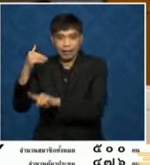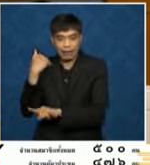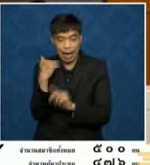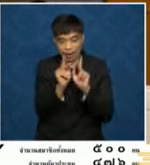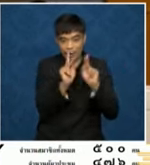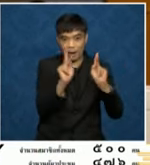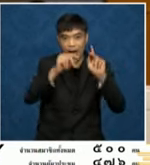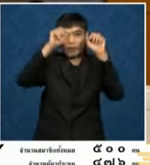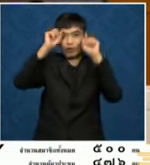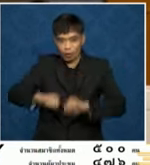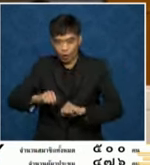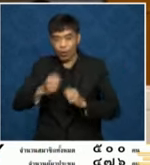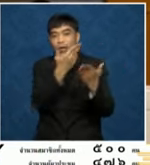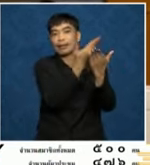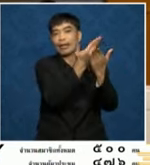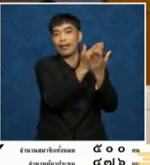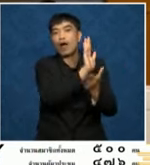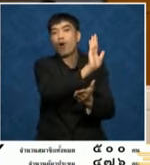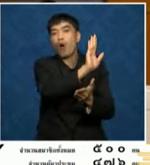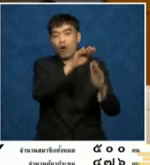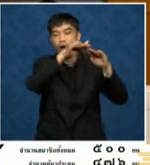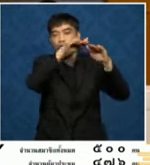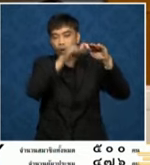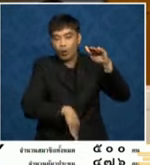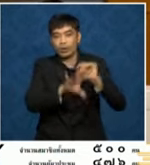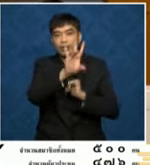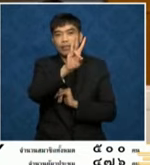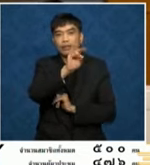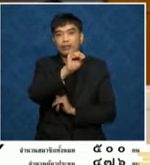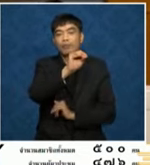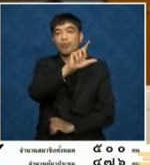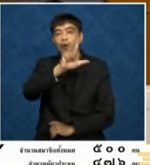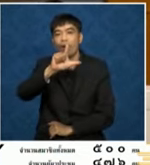แล้วมีมติปรับลดงบประมาณจำนวน710ล้านบาท